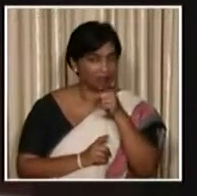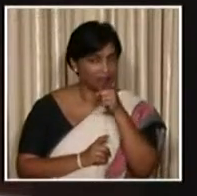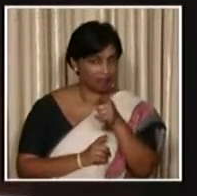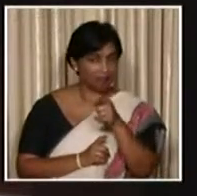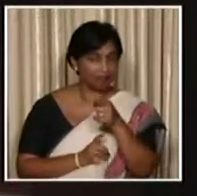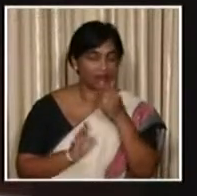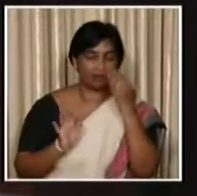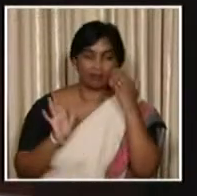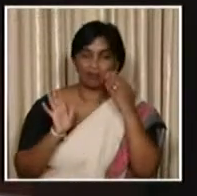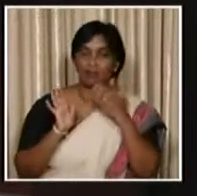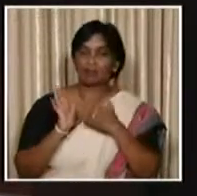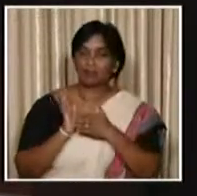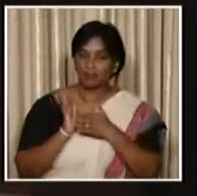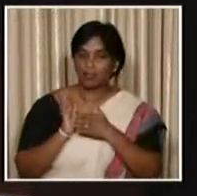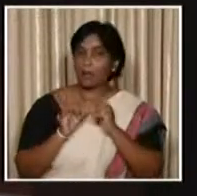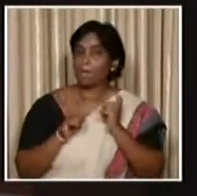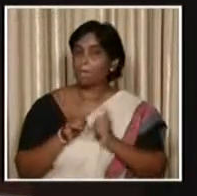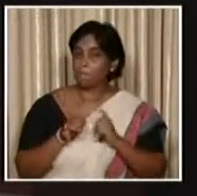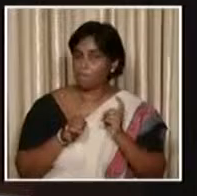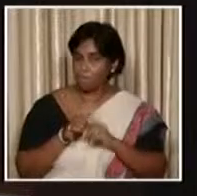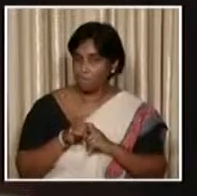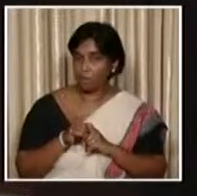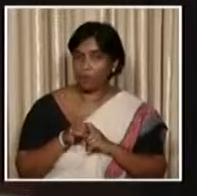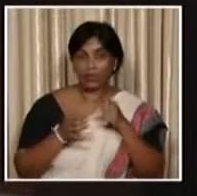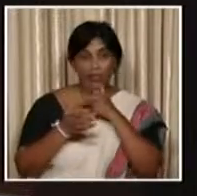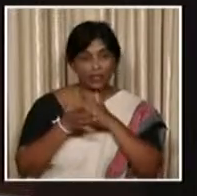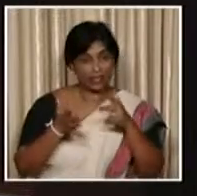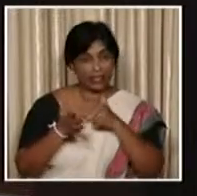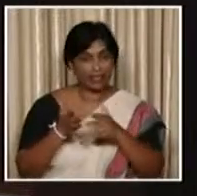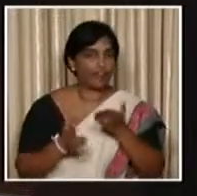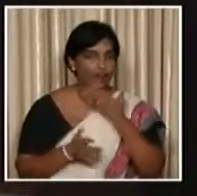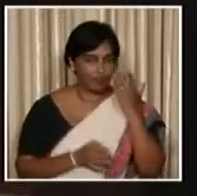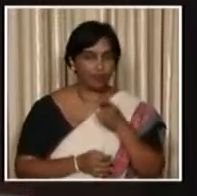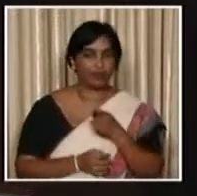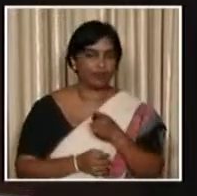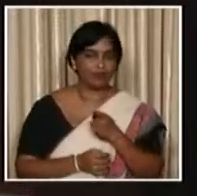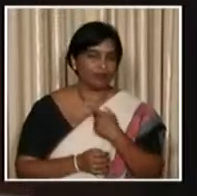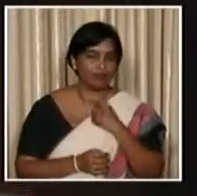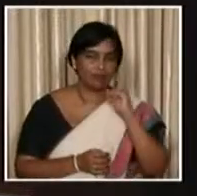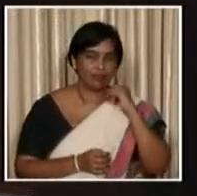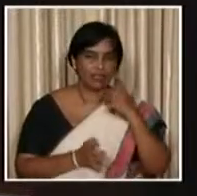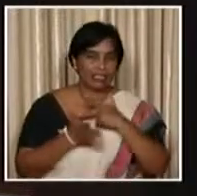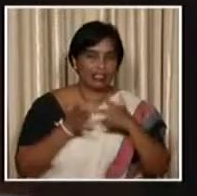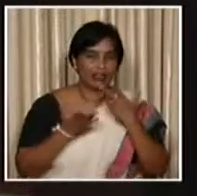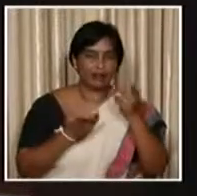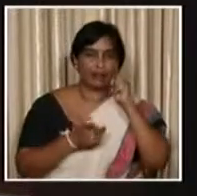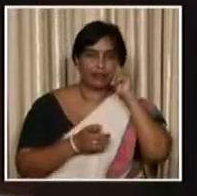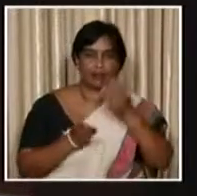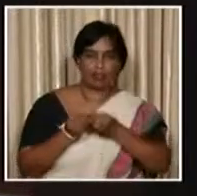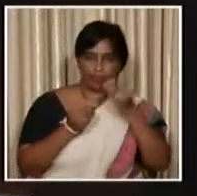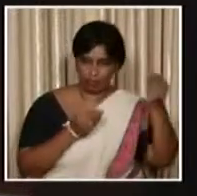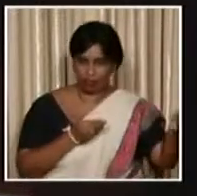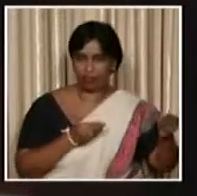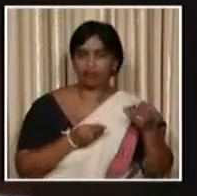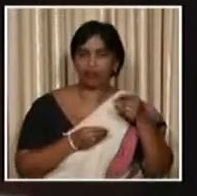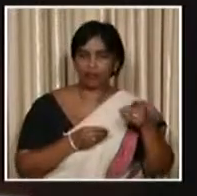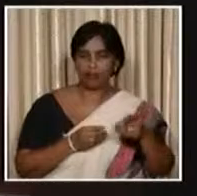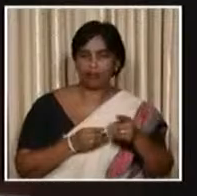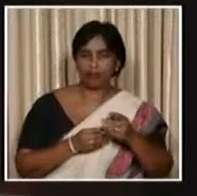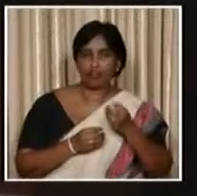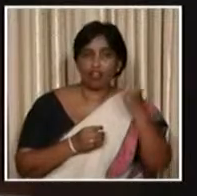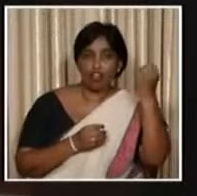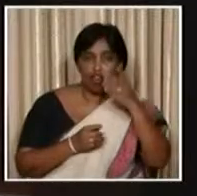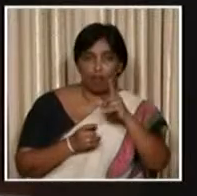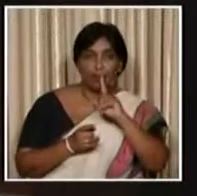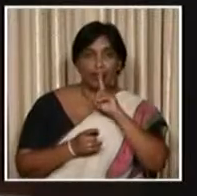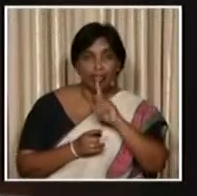ඔබතුමාට මේ ප්‍රශ්නය කියවීමේ හැකියාව තියෙනවා මන් දන්නේ නැහැ ඔය කියවන්න බැරි මිනිස්සෙකුට කියවලා ඔබතුමා නම්බරේ